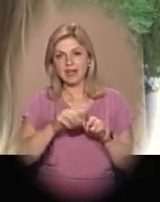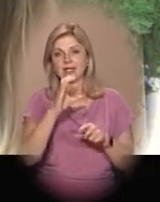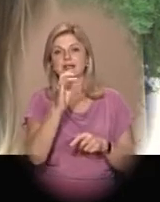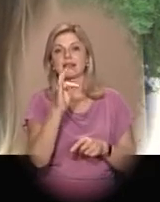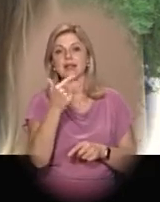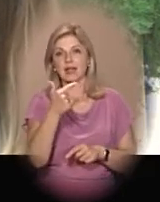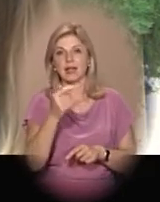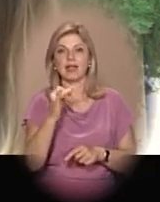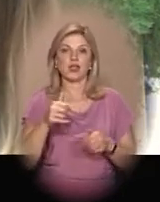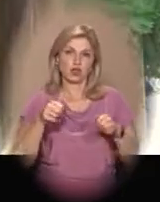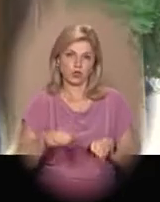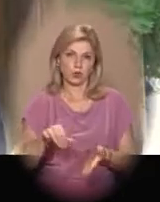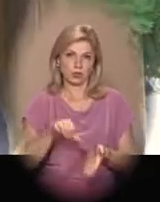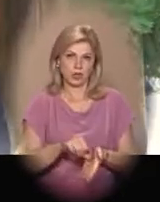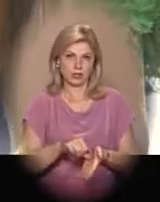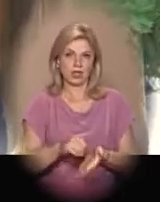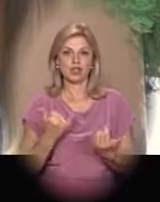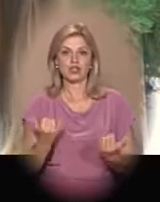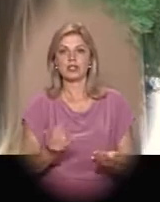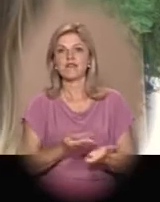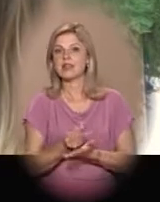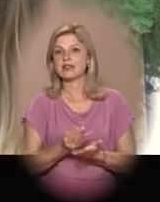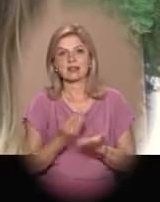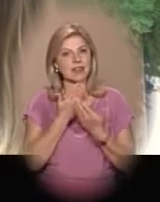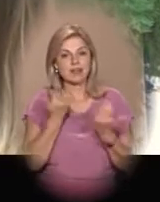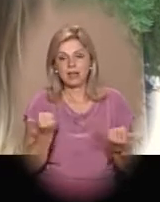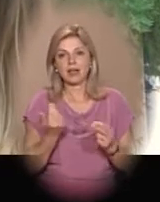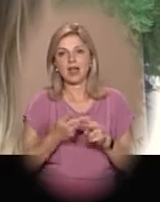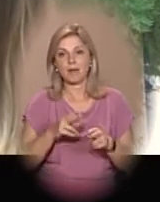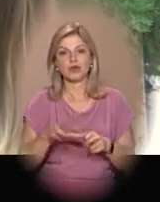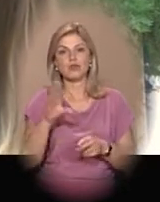Вот, мы решили участвовать. Сейчас финансирования особого нету, поэтому